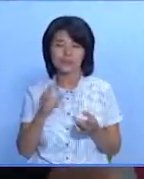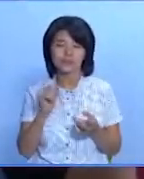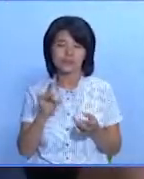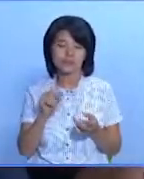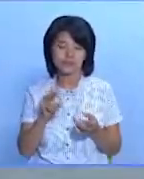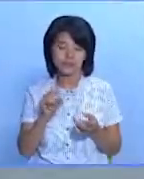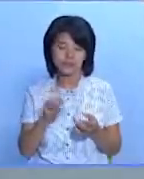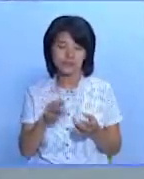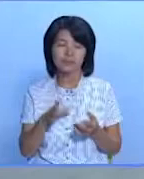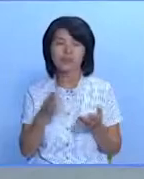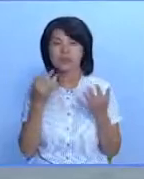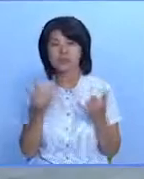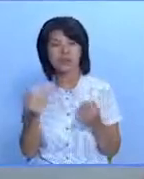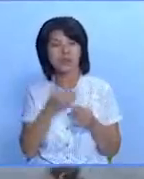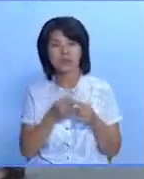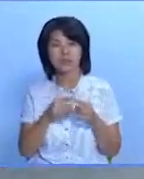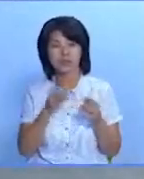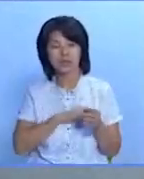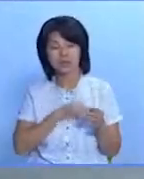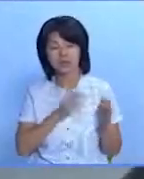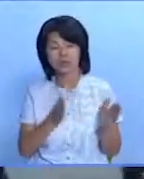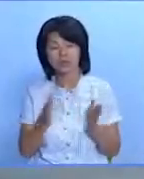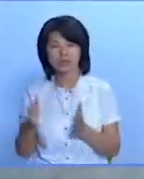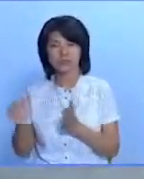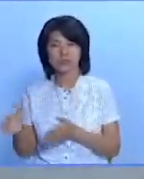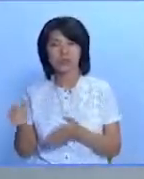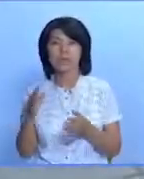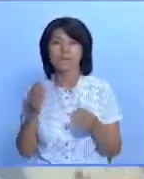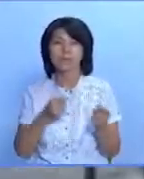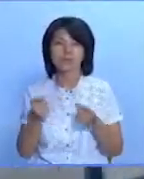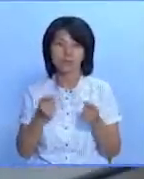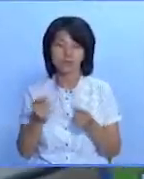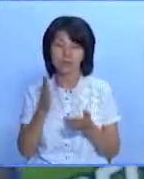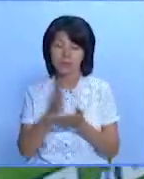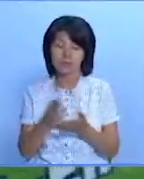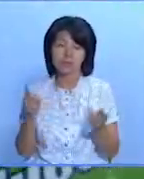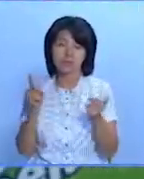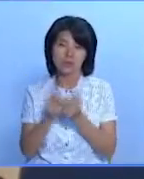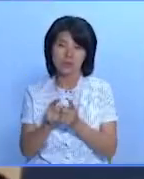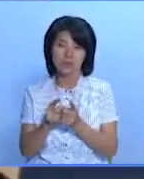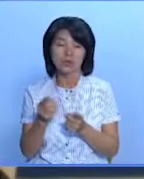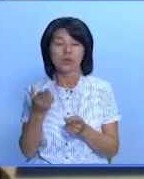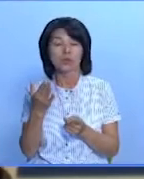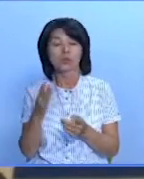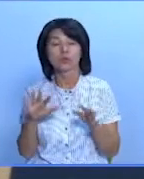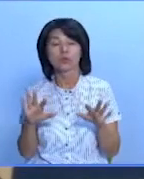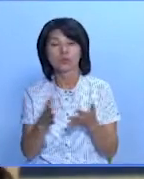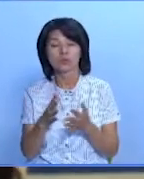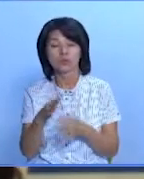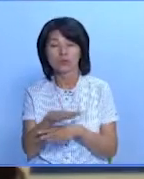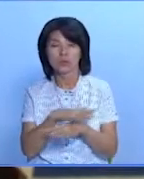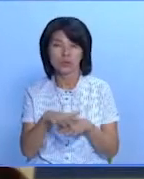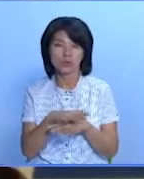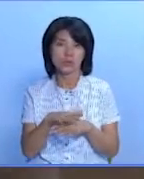приборов, оборудования. Сейчас работа налажена. Предприниматели идут навстречу, осознавая, в какой ситуации находится население. Сотрудники